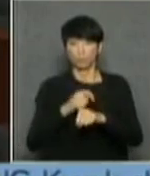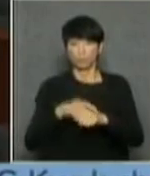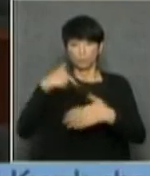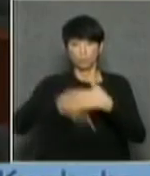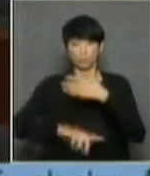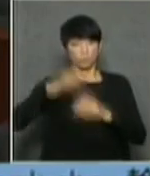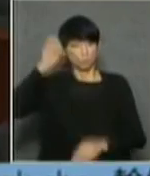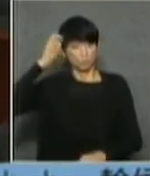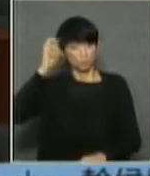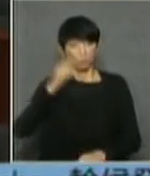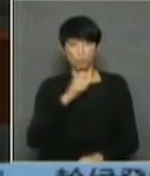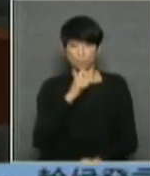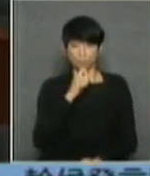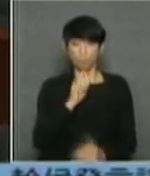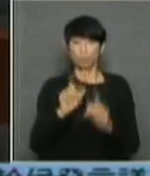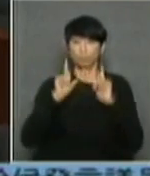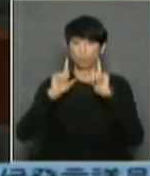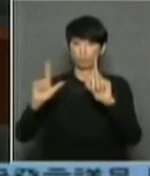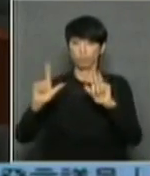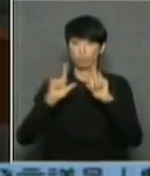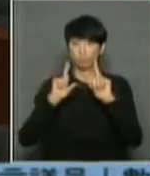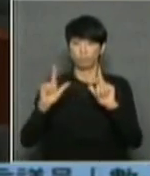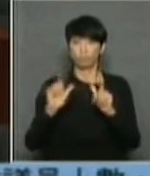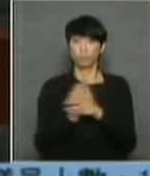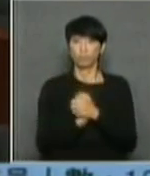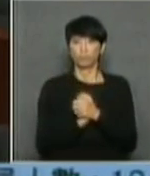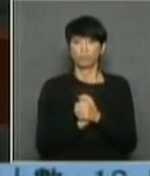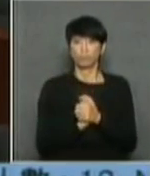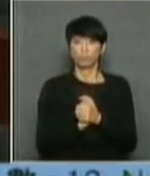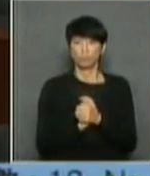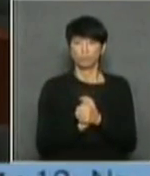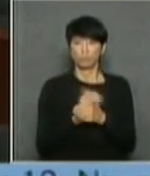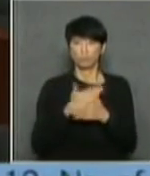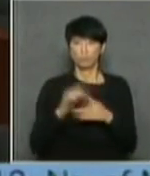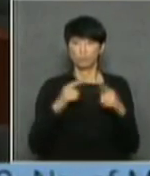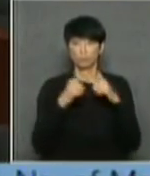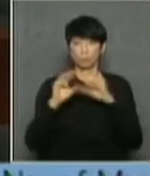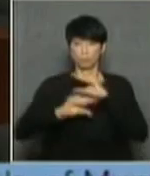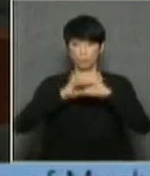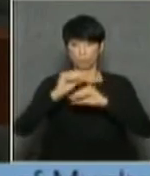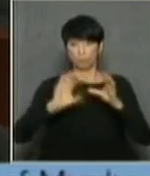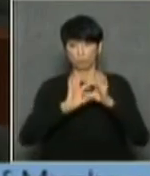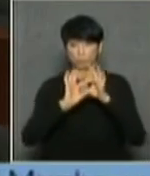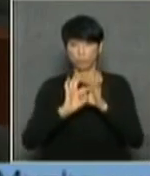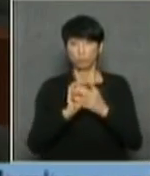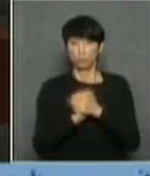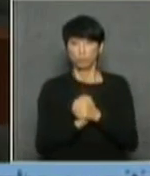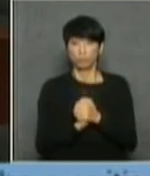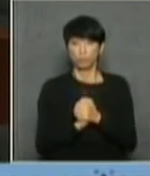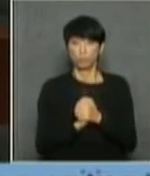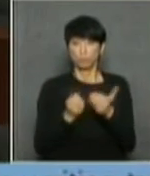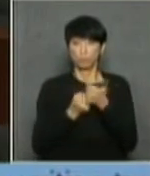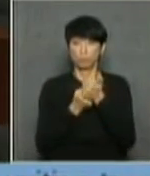究同埋得到回應同埋保障嘅。因此呢，民建聯是會支持原議案以及